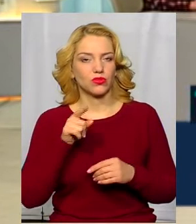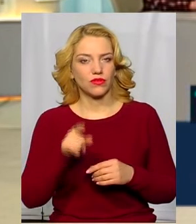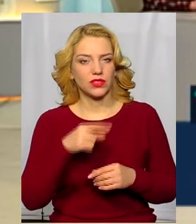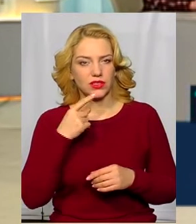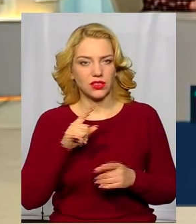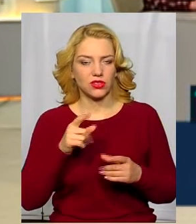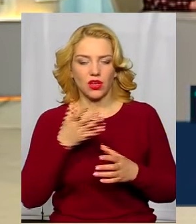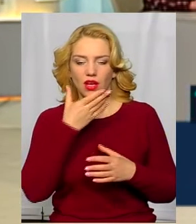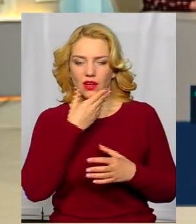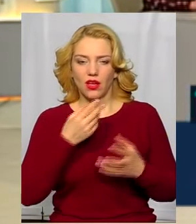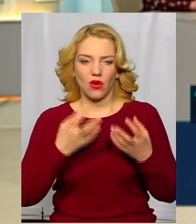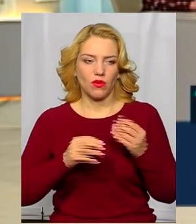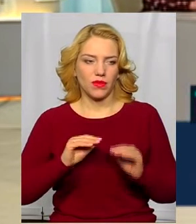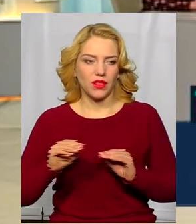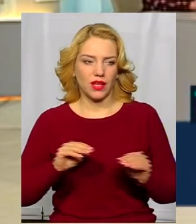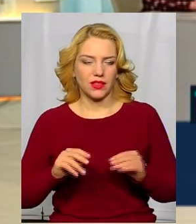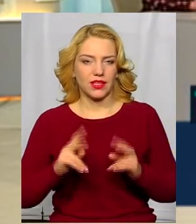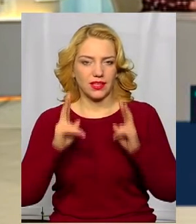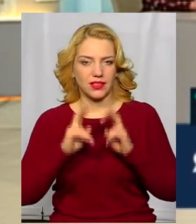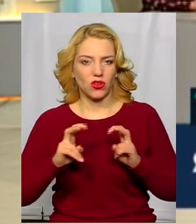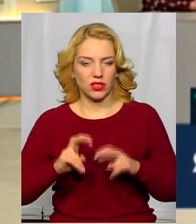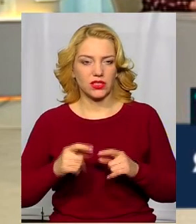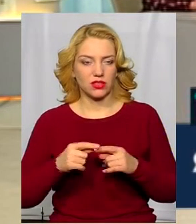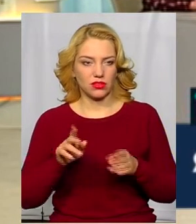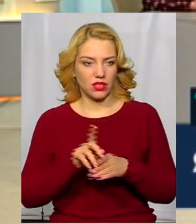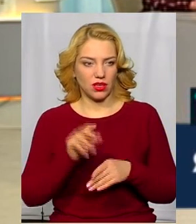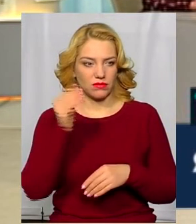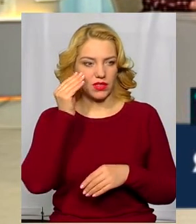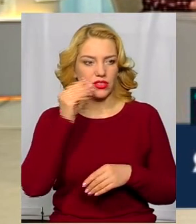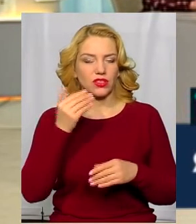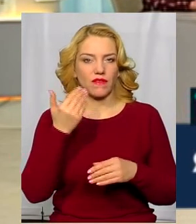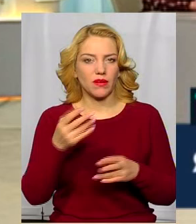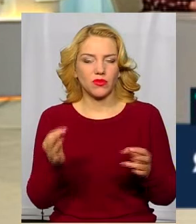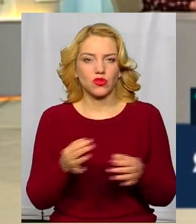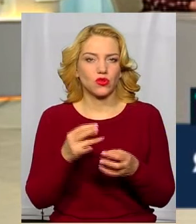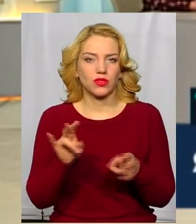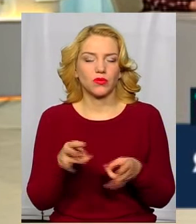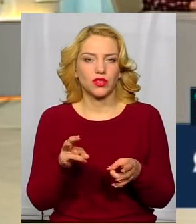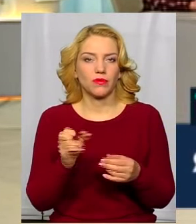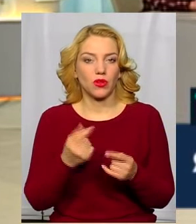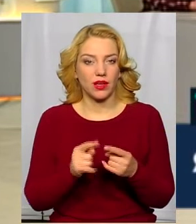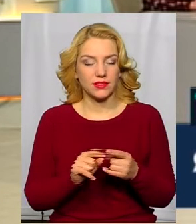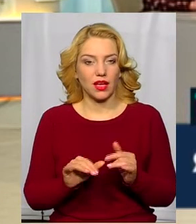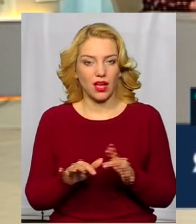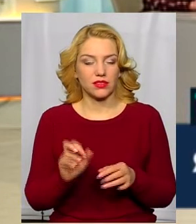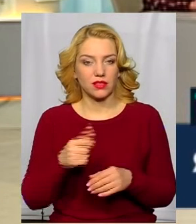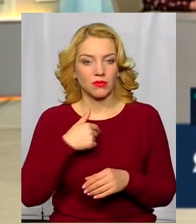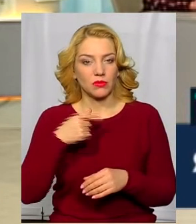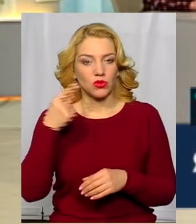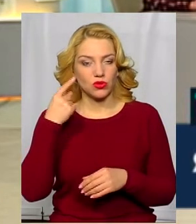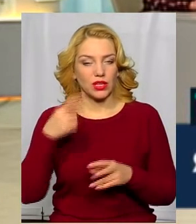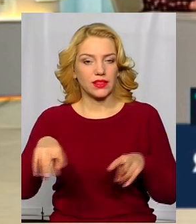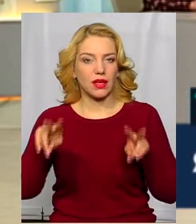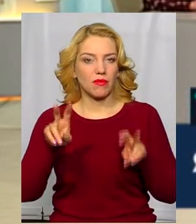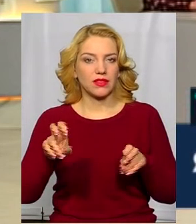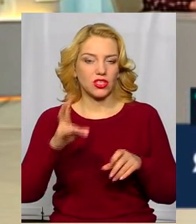підкреслили, що дуже хороше обладнання складається діагностичне, то складається враження, що вам нічого не треба. А ця акція, як ми чули, так